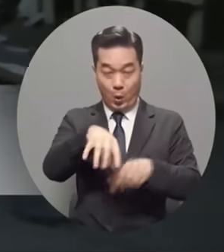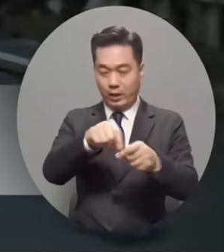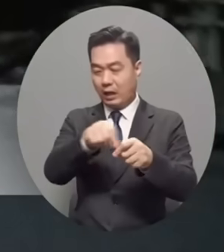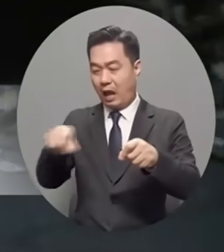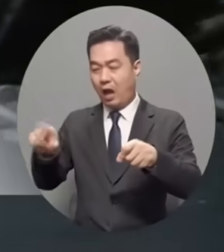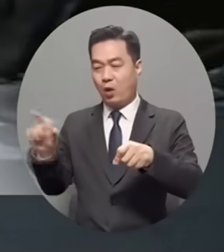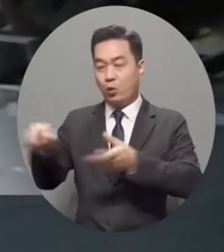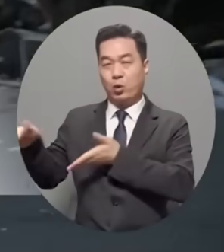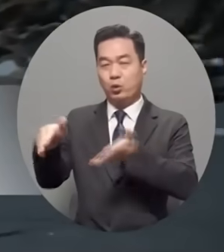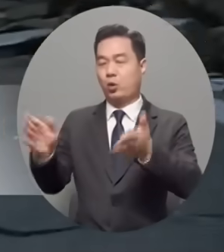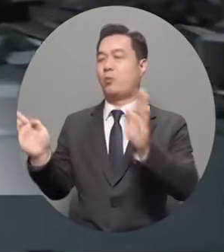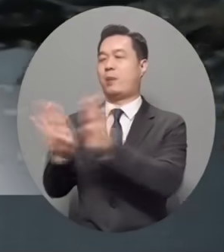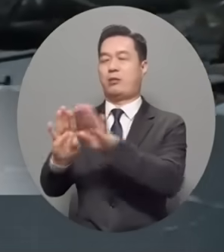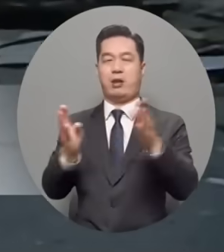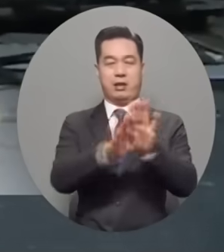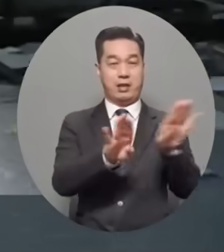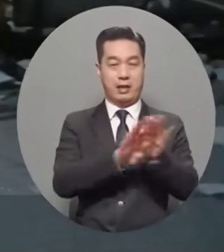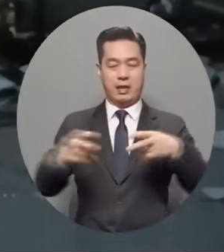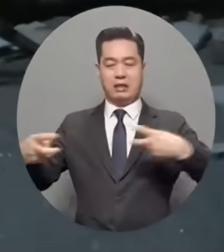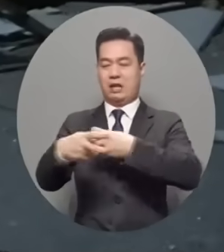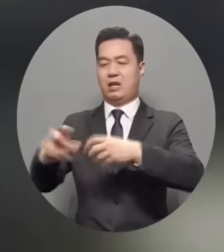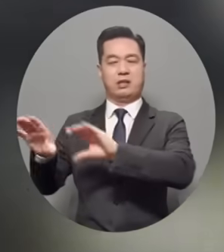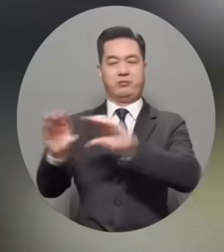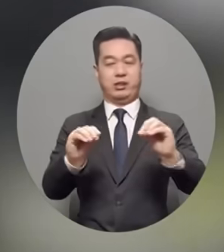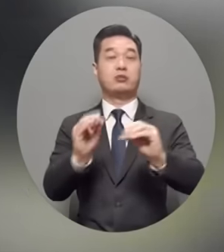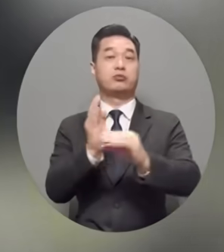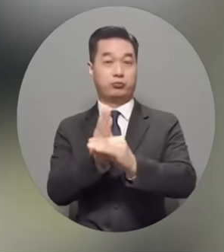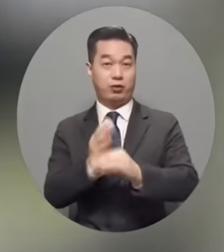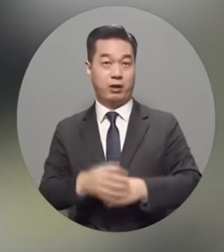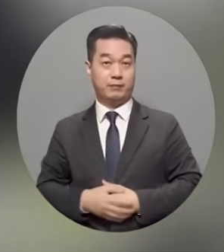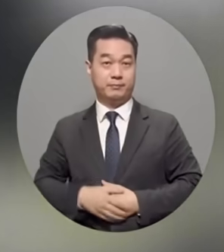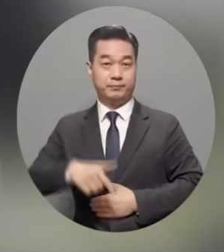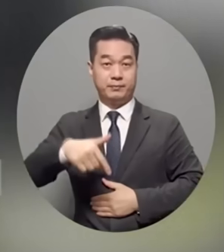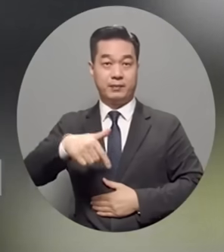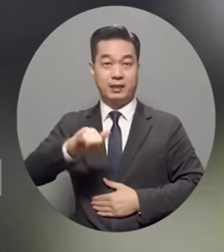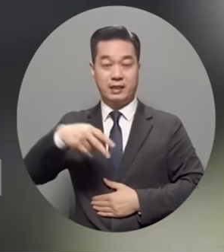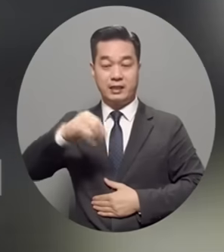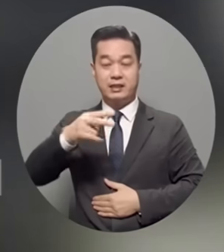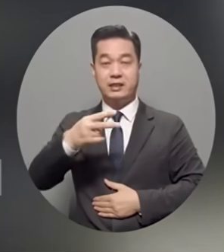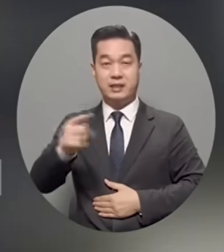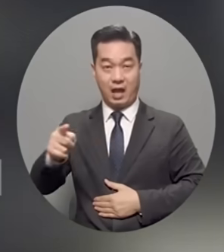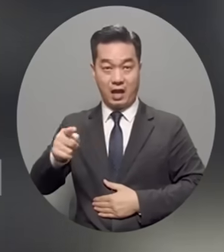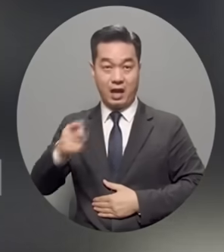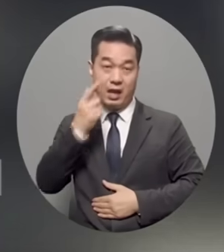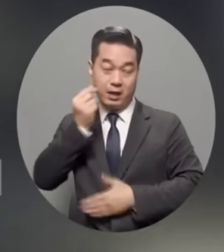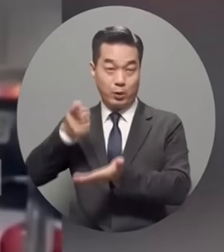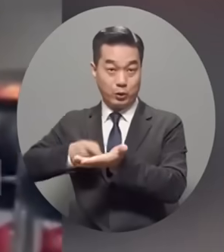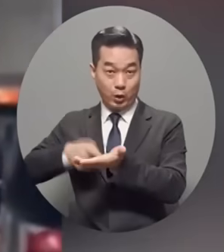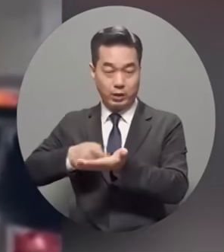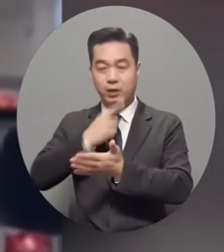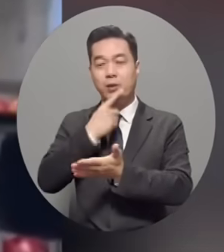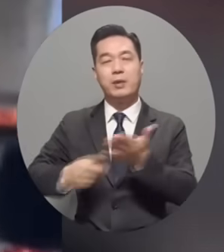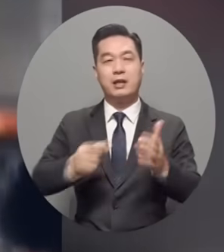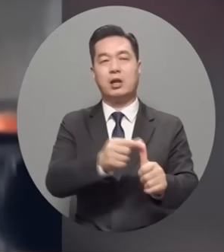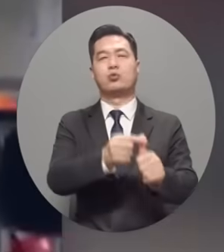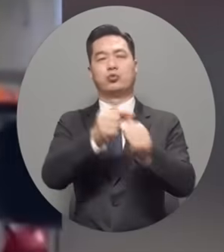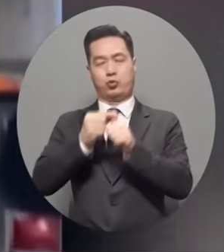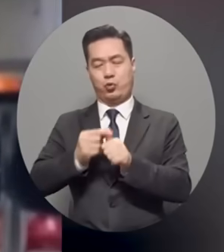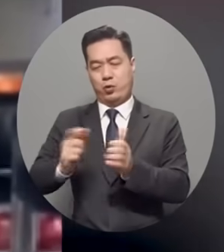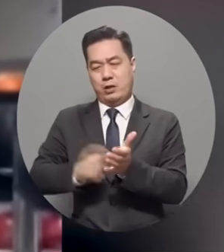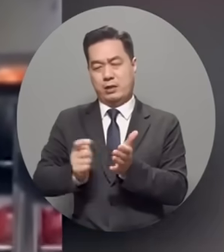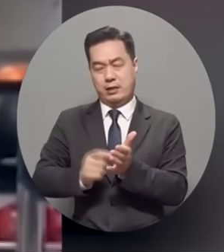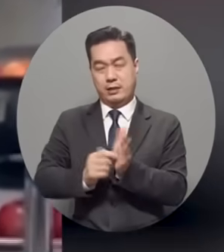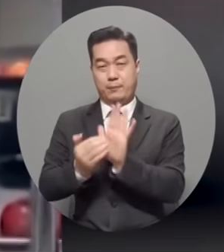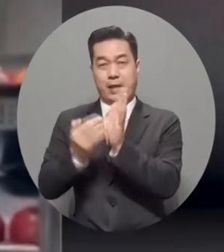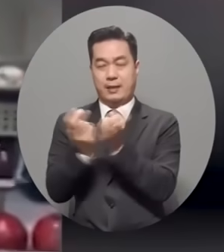피해를 막기 위해 차량 통행을 금지하고 있습니다. 기시다 후미오 일본 총리는 피해자 구조 등 재해 응급 대책에